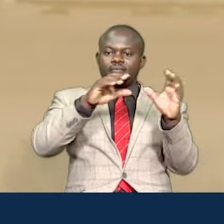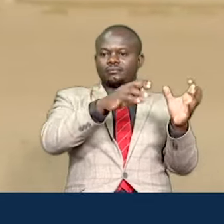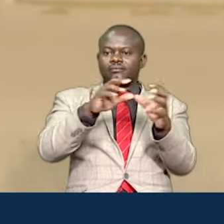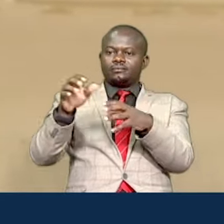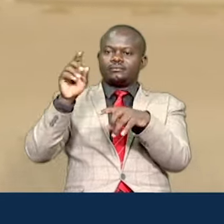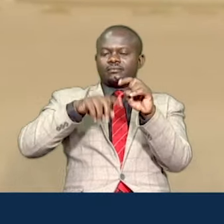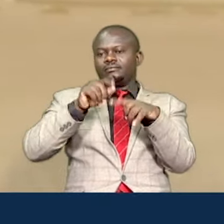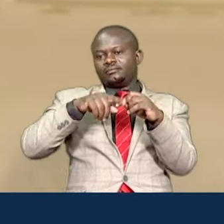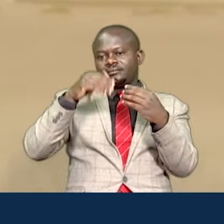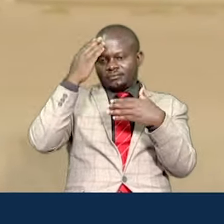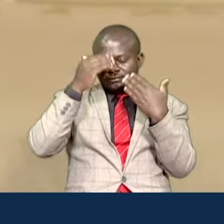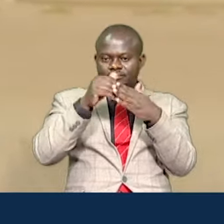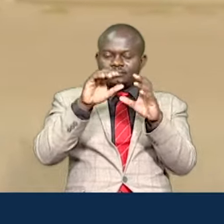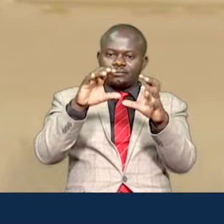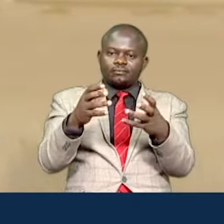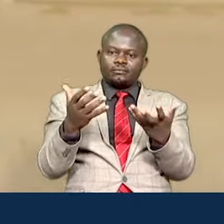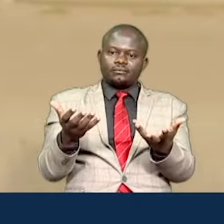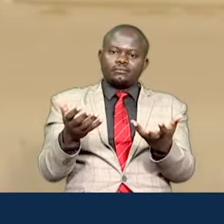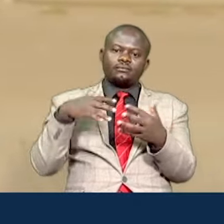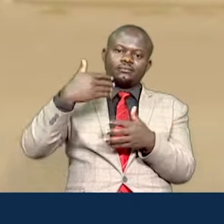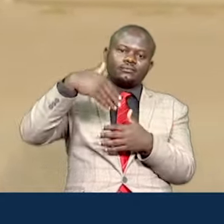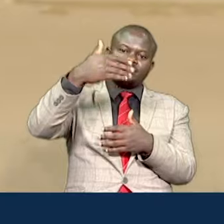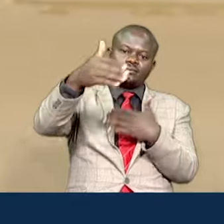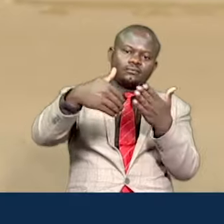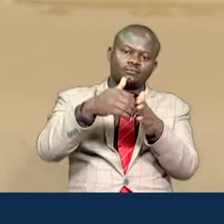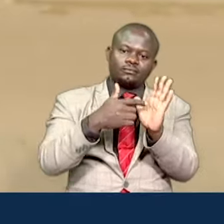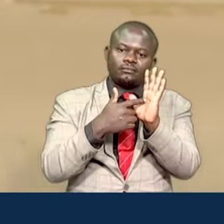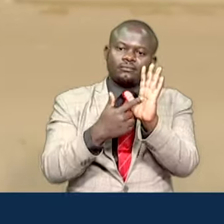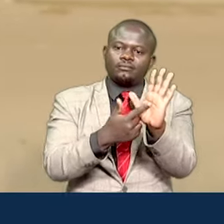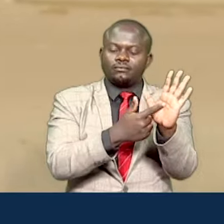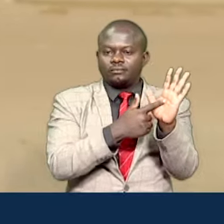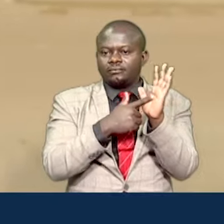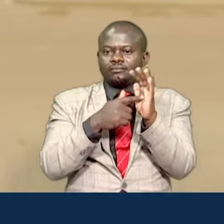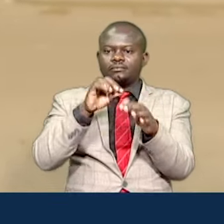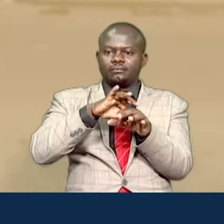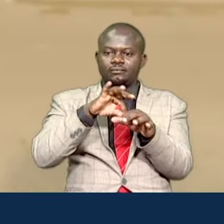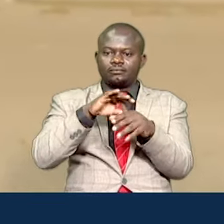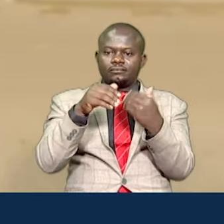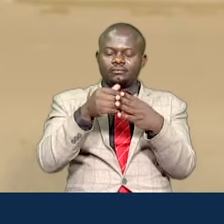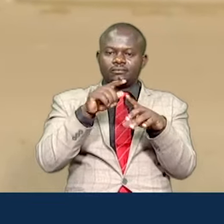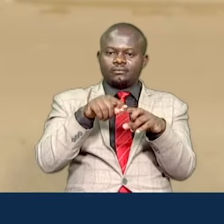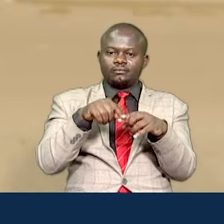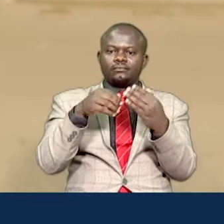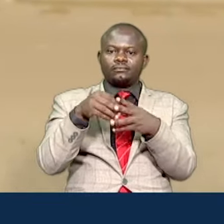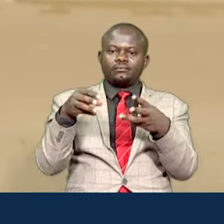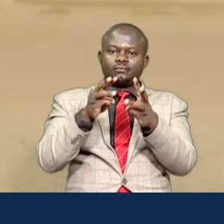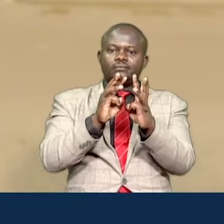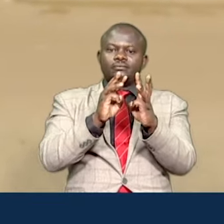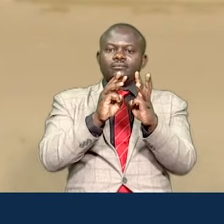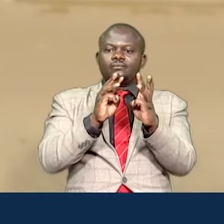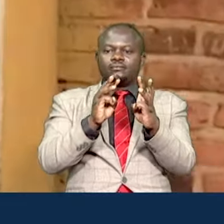politiki, ibirango bya imitwe ya politiki bagenda bagiye babereka bagiye batoraho bitewe n'uko umuntu mutima we